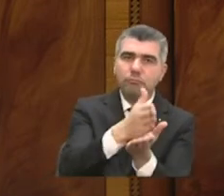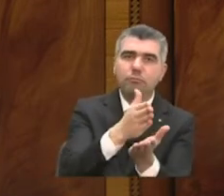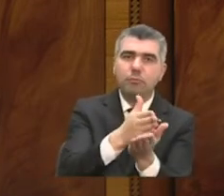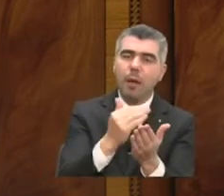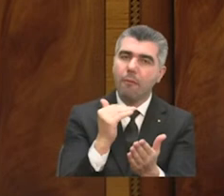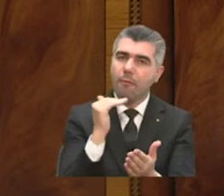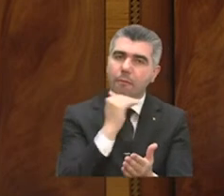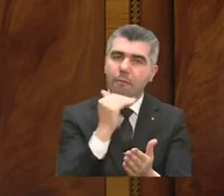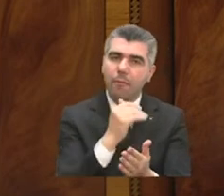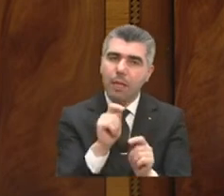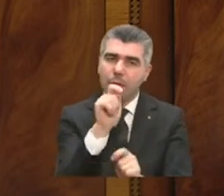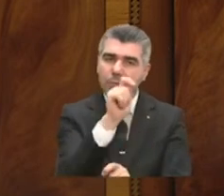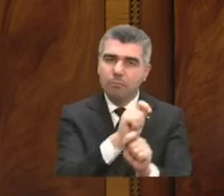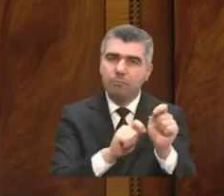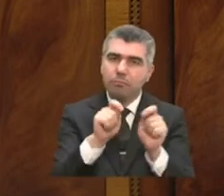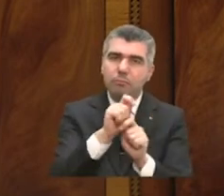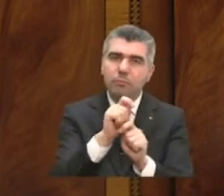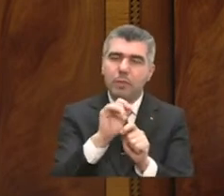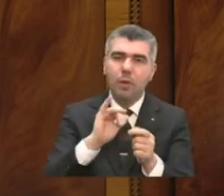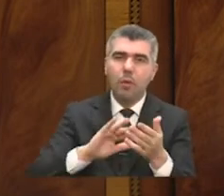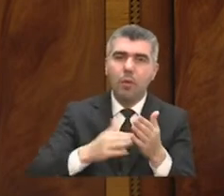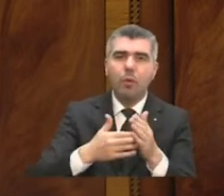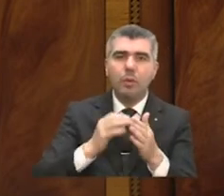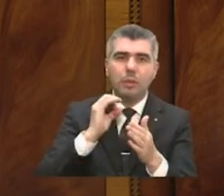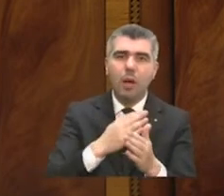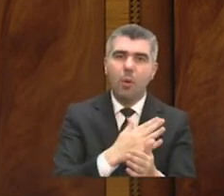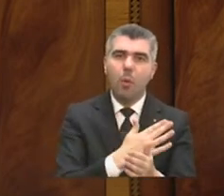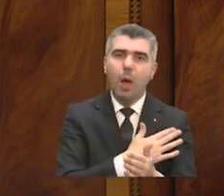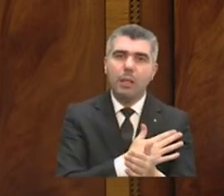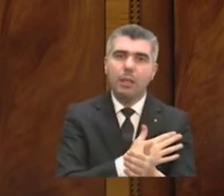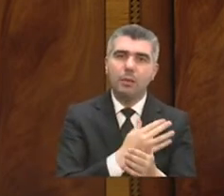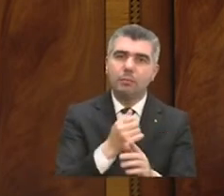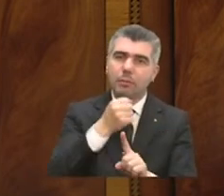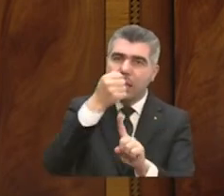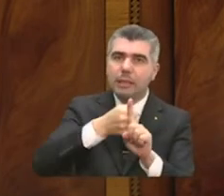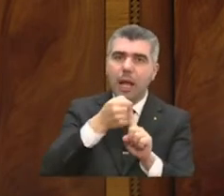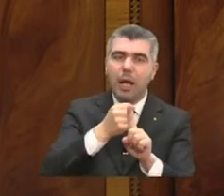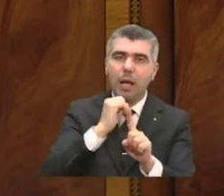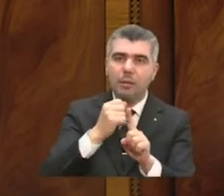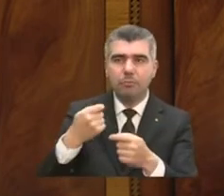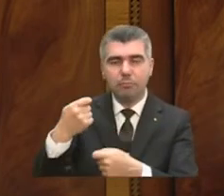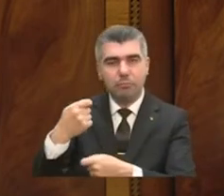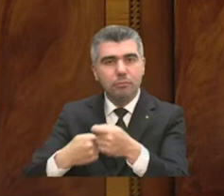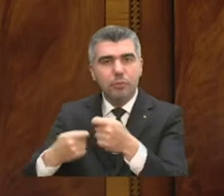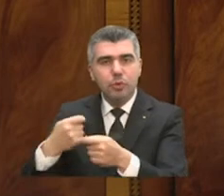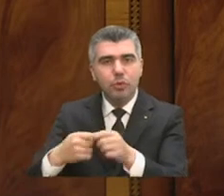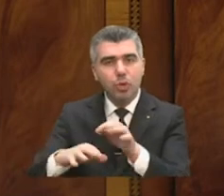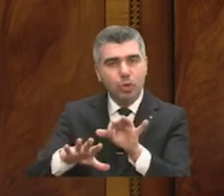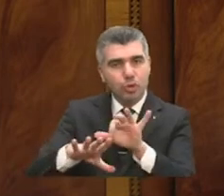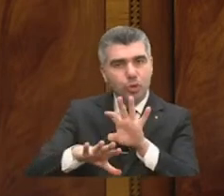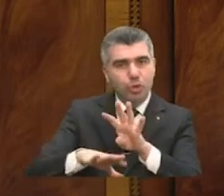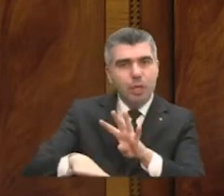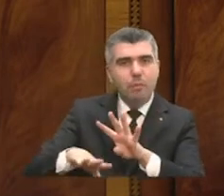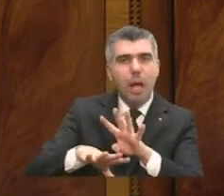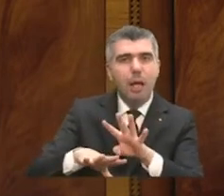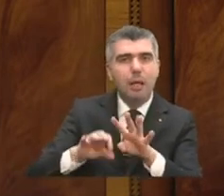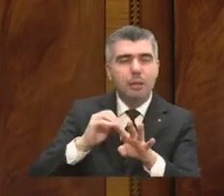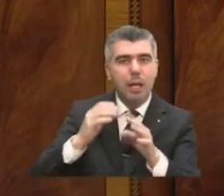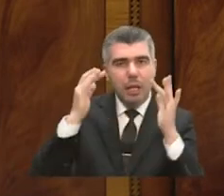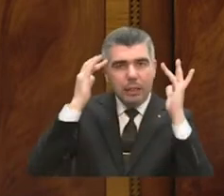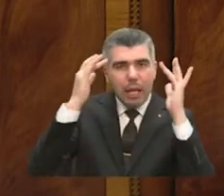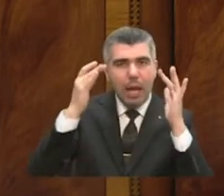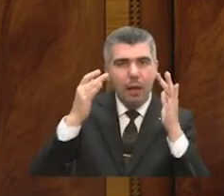cette cohésion et cette unité et dans l'accélération